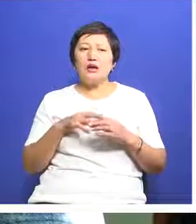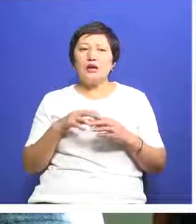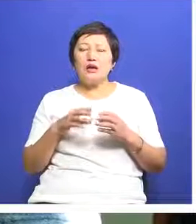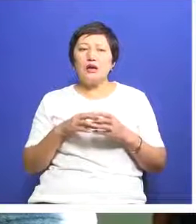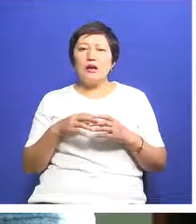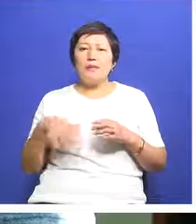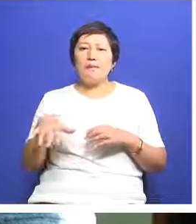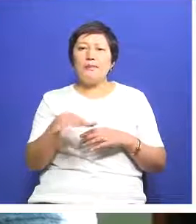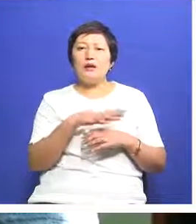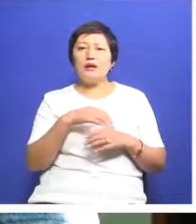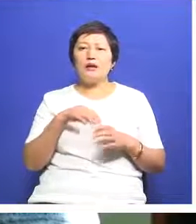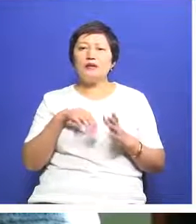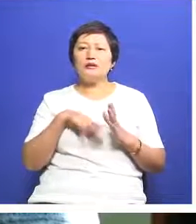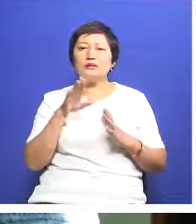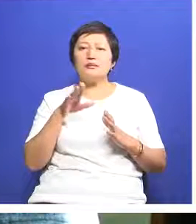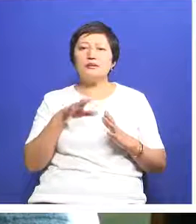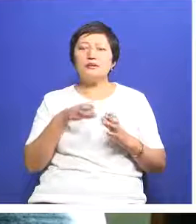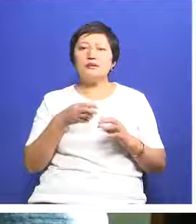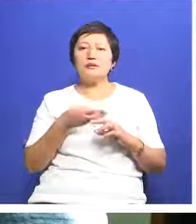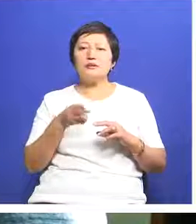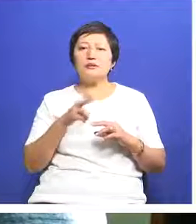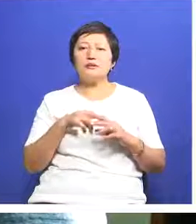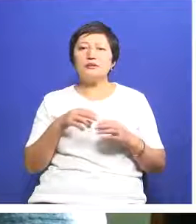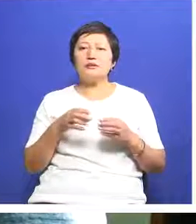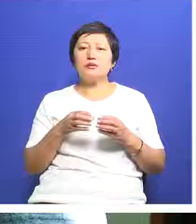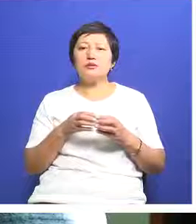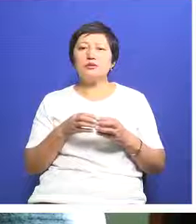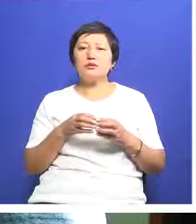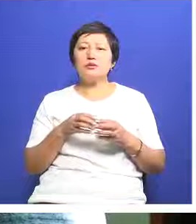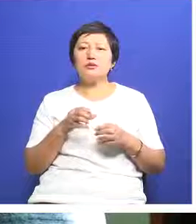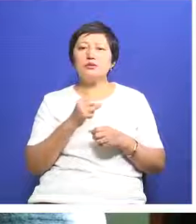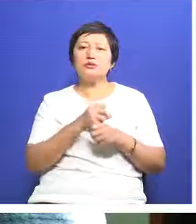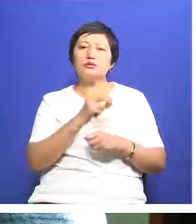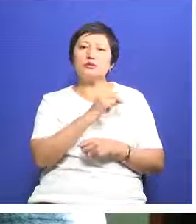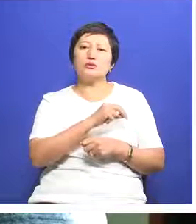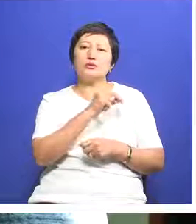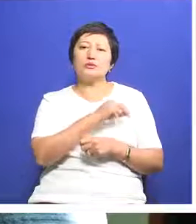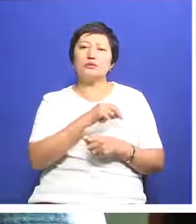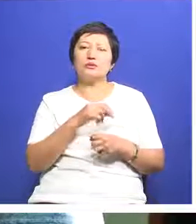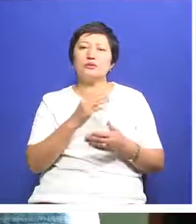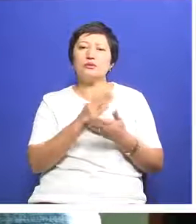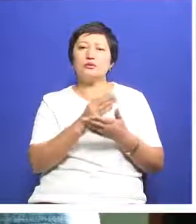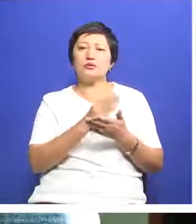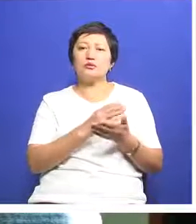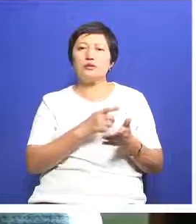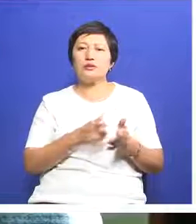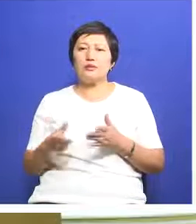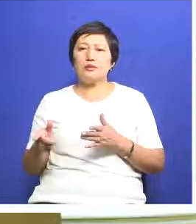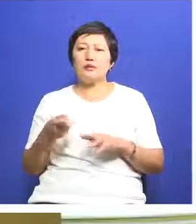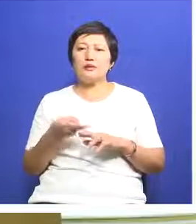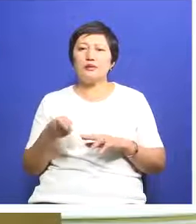суағарлардың барлығы сапасы сын көтермейді. Яғни бұларда жөндеу жұмыстары жүргізіледі ме? Әлде жоспарда бар ма?